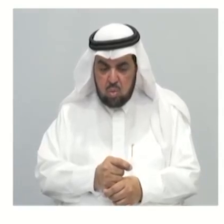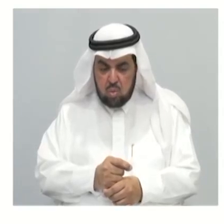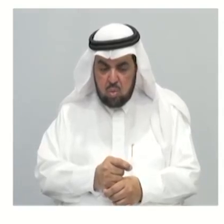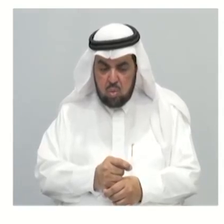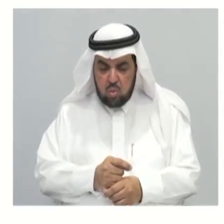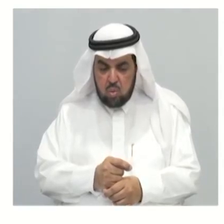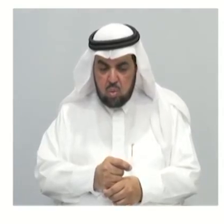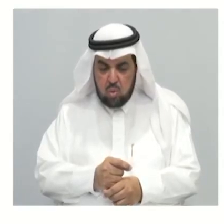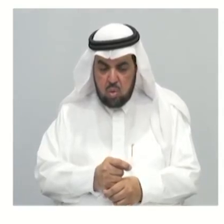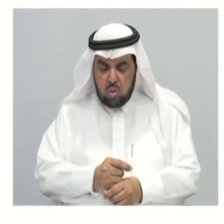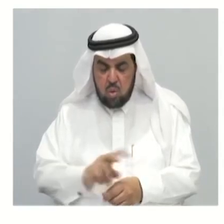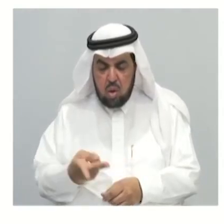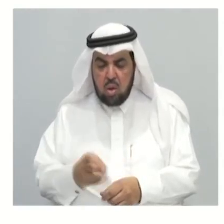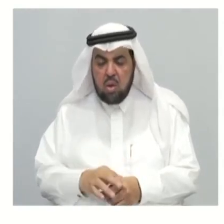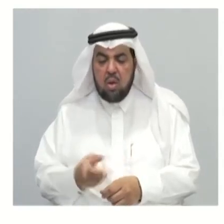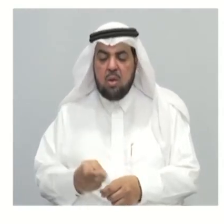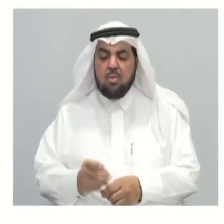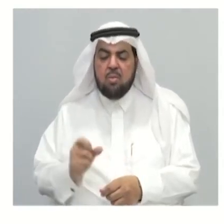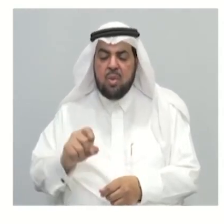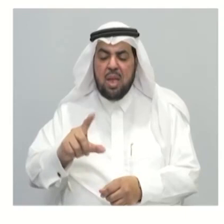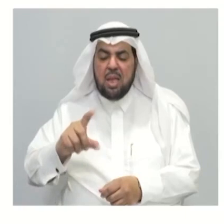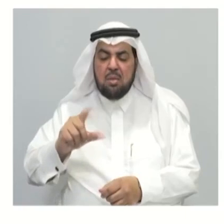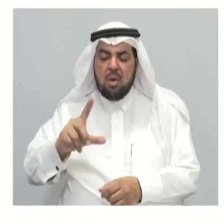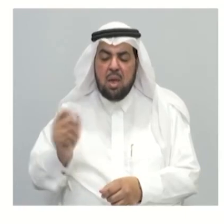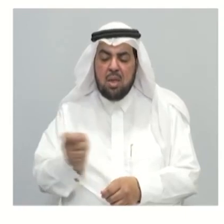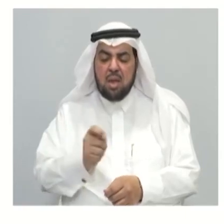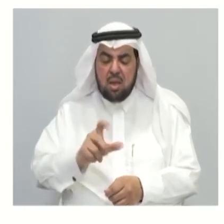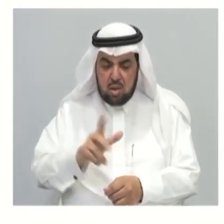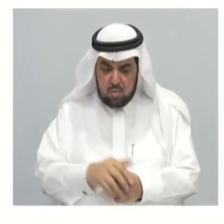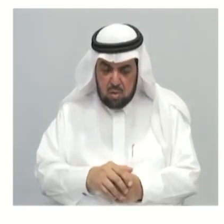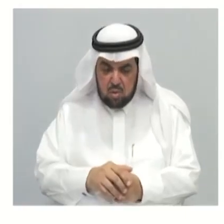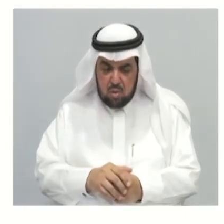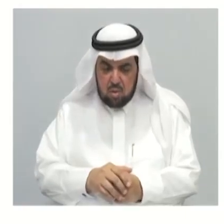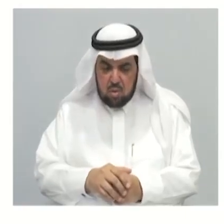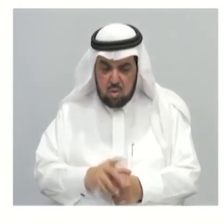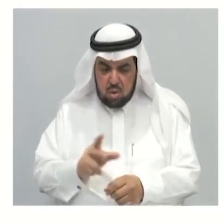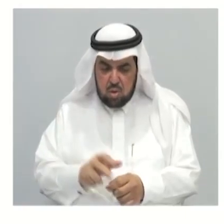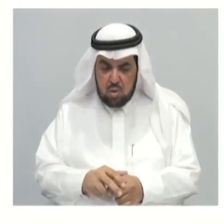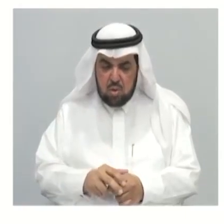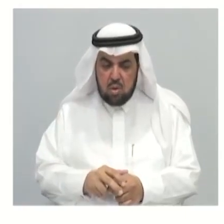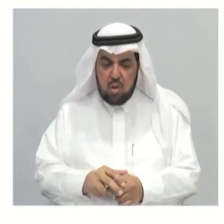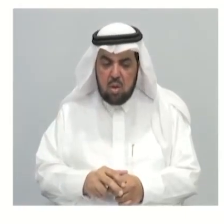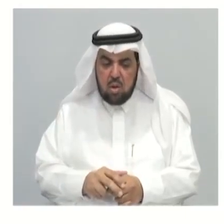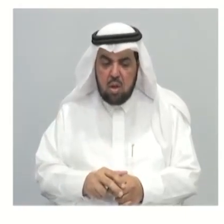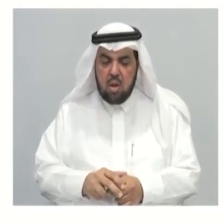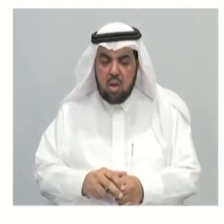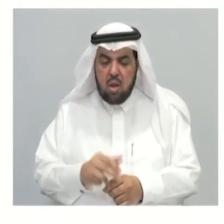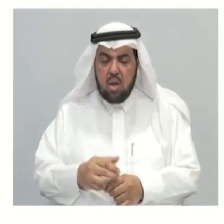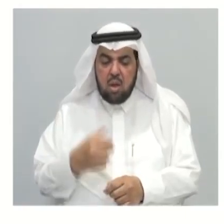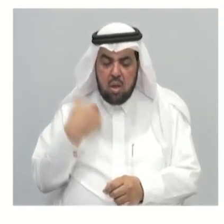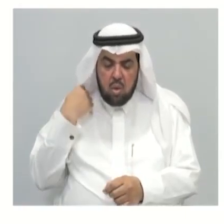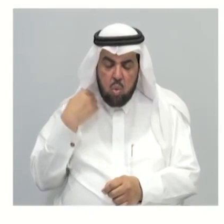الخط وتعديل حجم الخط بهذا الشكل نلاحظ مازال